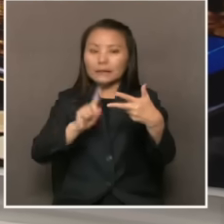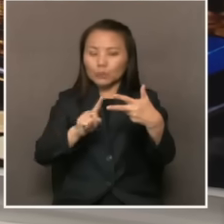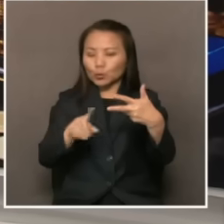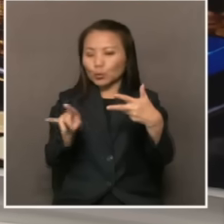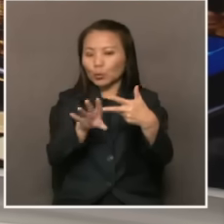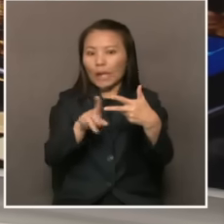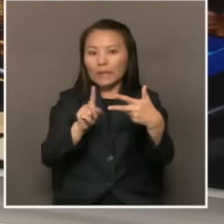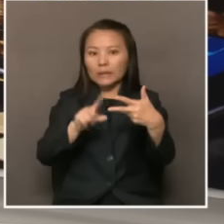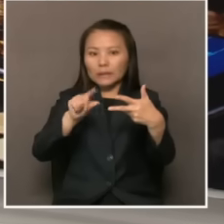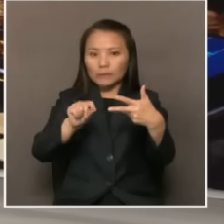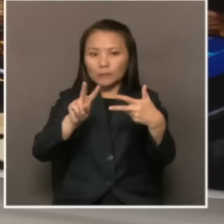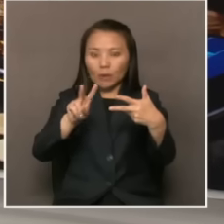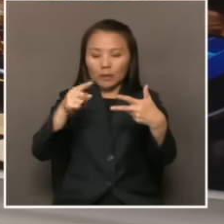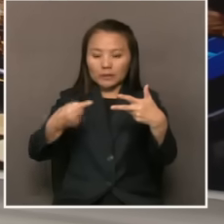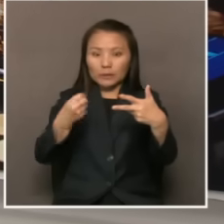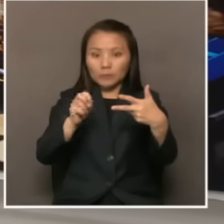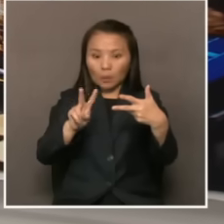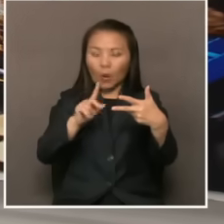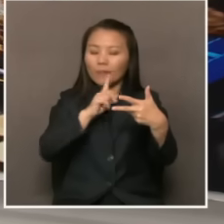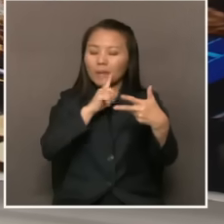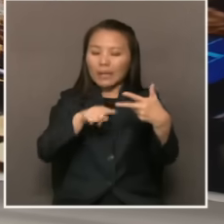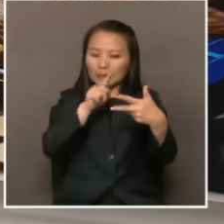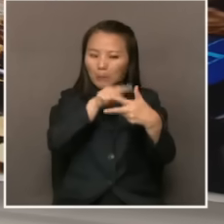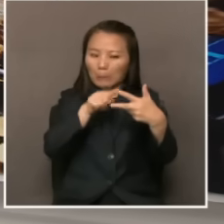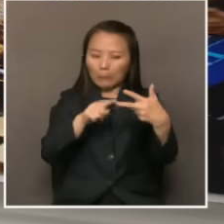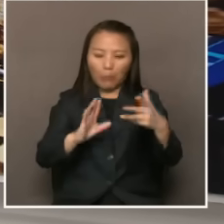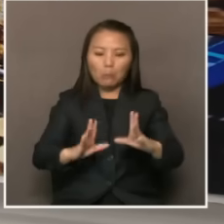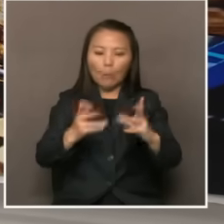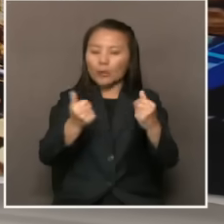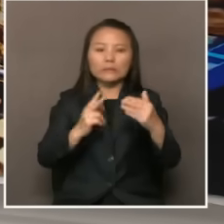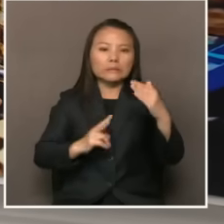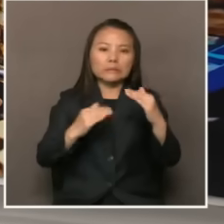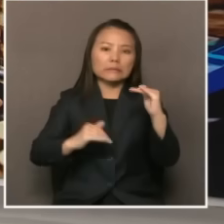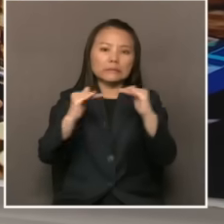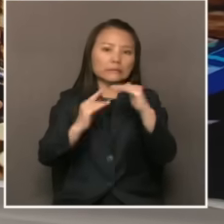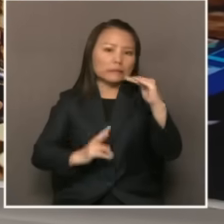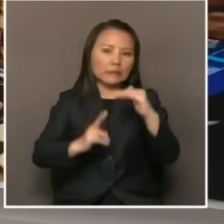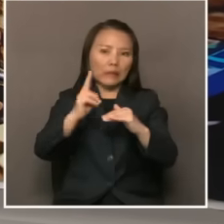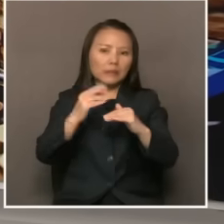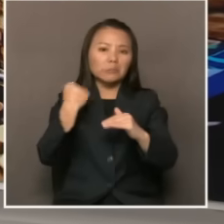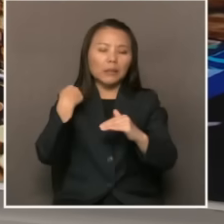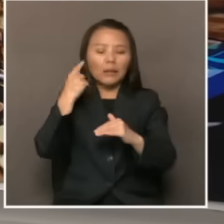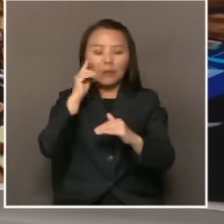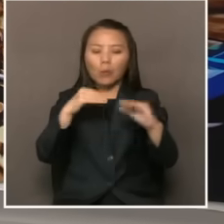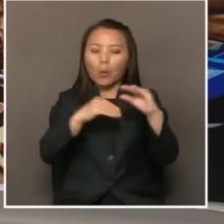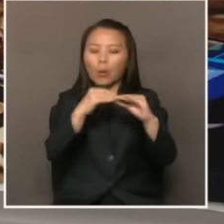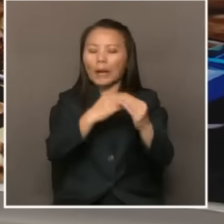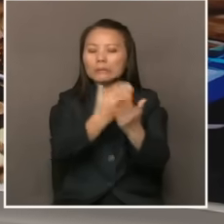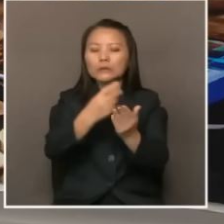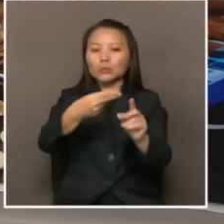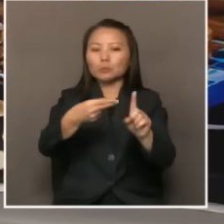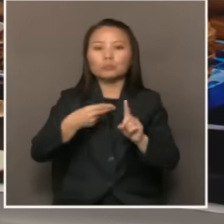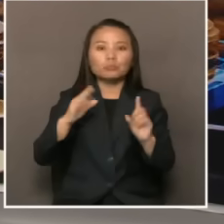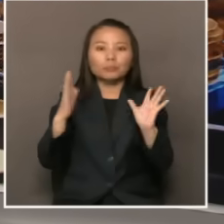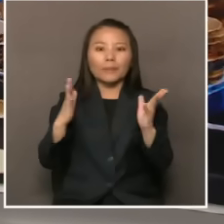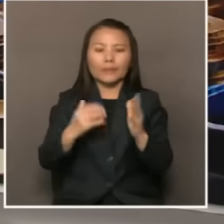ท้าย 22ธันวาคมถ้าเลย 3ครั้งนี้ไปแล้วก็ถือว่าถูกตัดสิทธิ์แล้วก็ไม่สนใจที่จะเข้าร่วมโครงการนั่นเองนะคะที